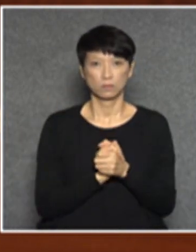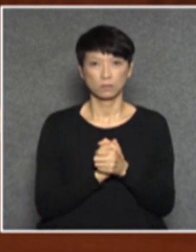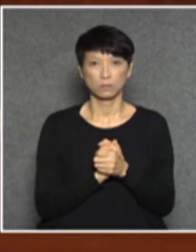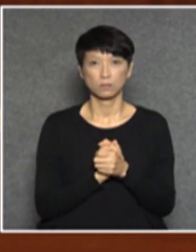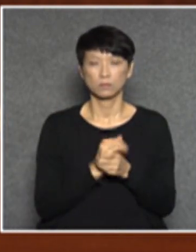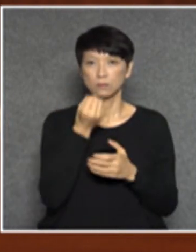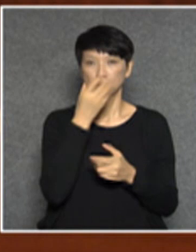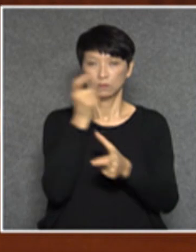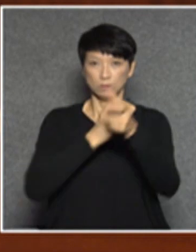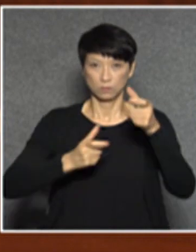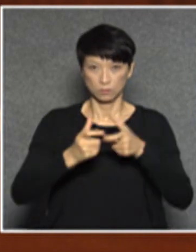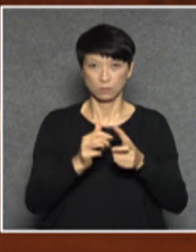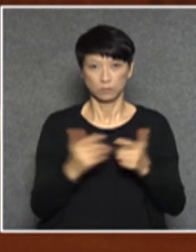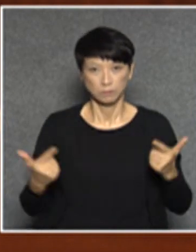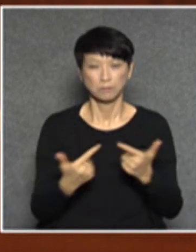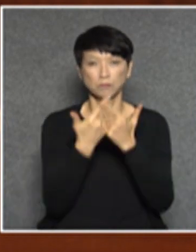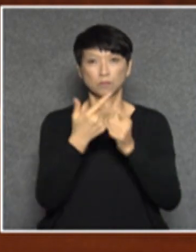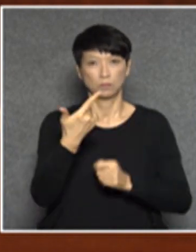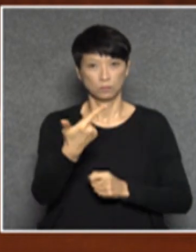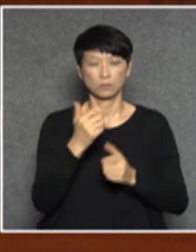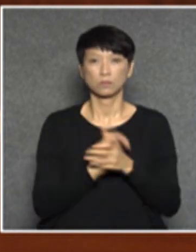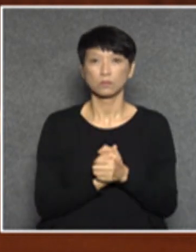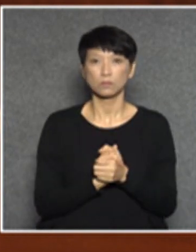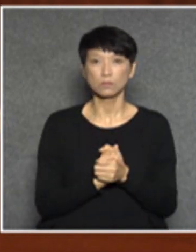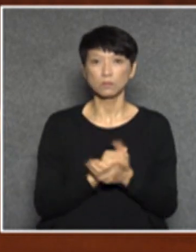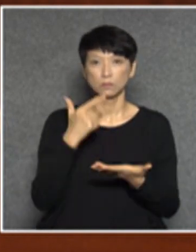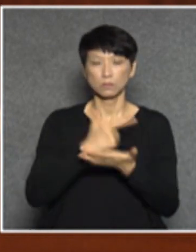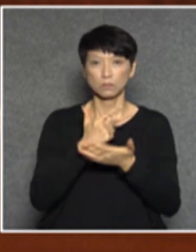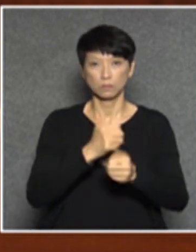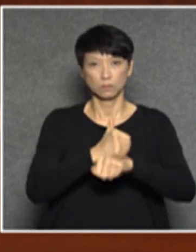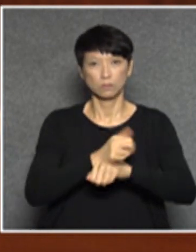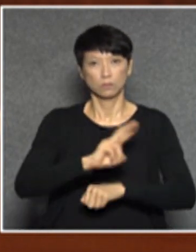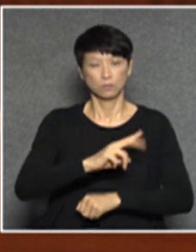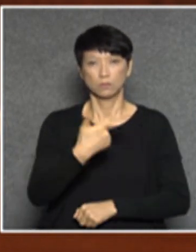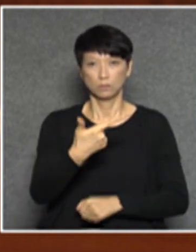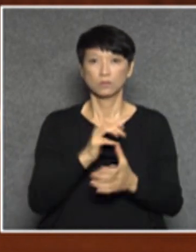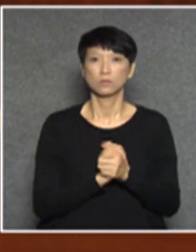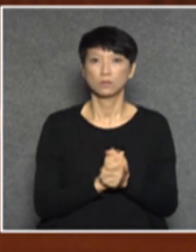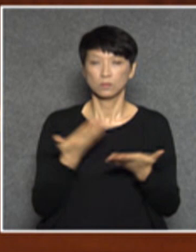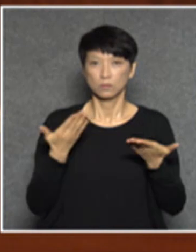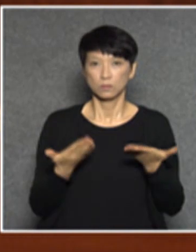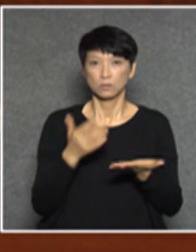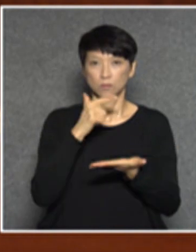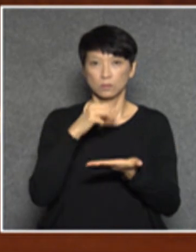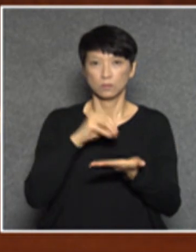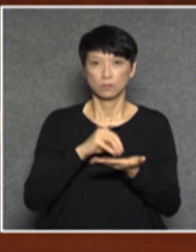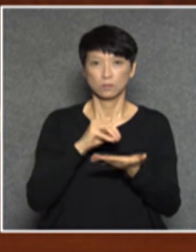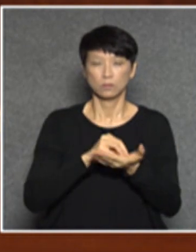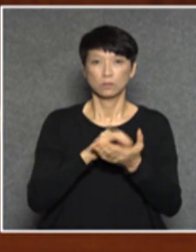香港經濟面臨不少挑戰的同時，亦都有重大的機遇，我們必須掌握好這些機